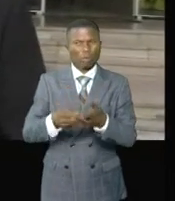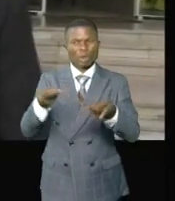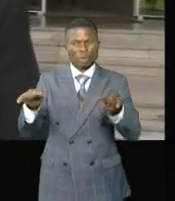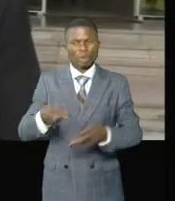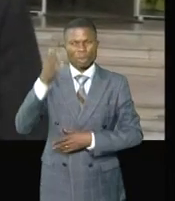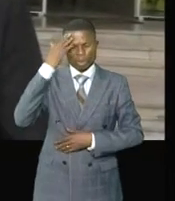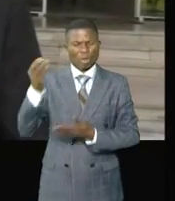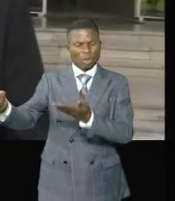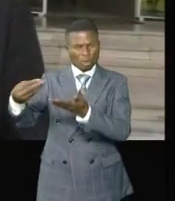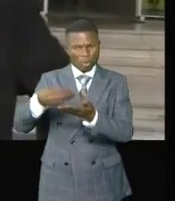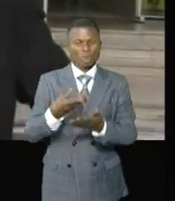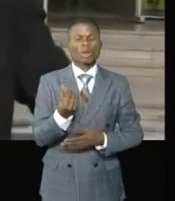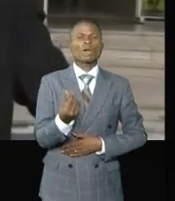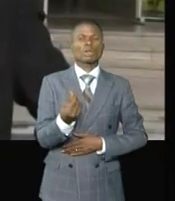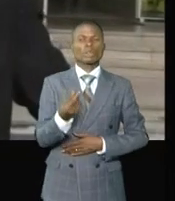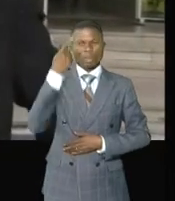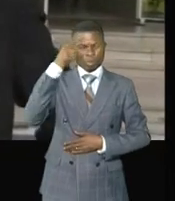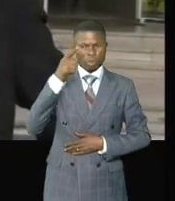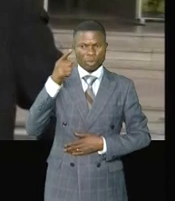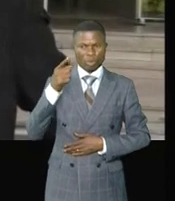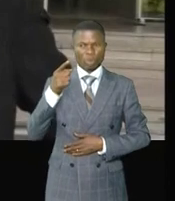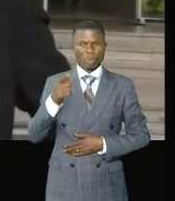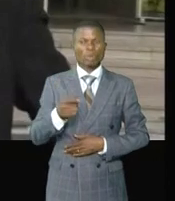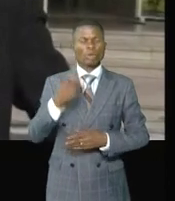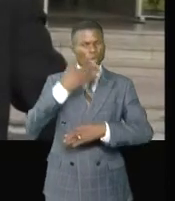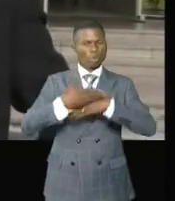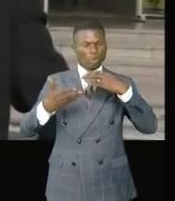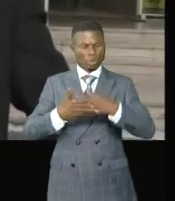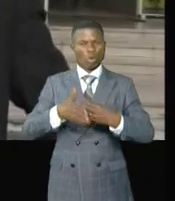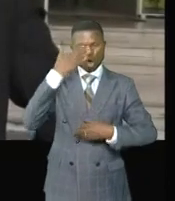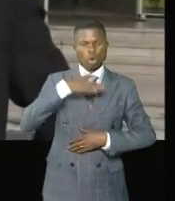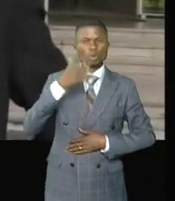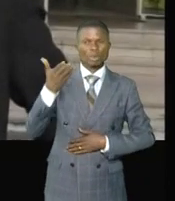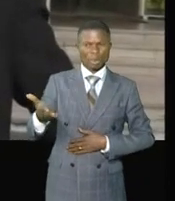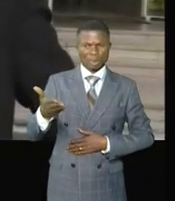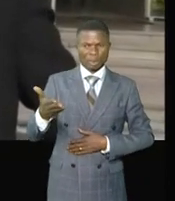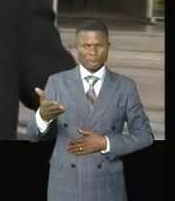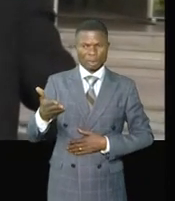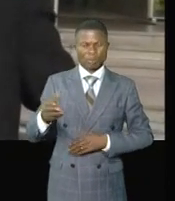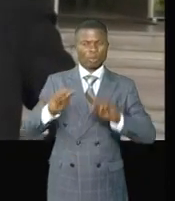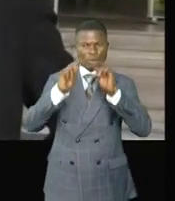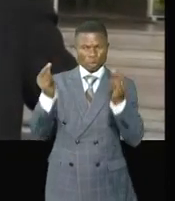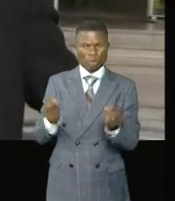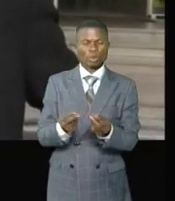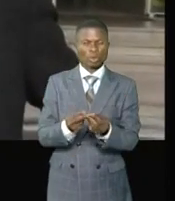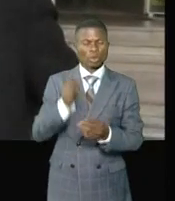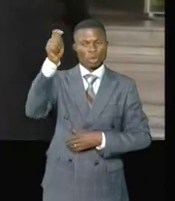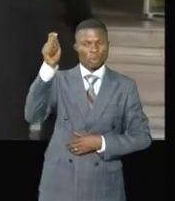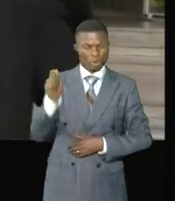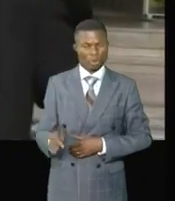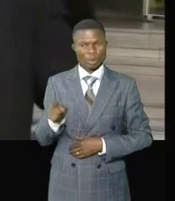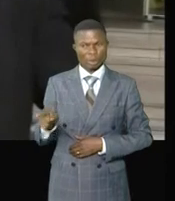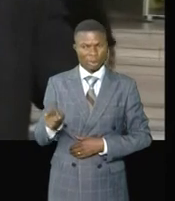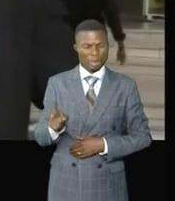le financement aux besoins et à la construction du centre. Le but, c'est naturellement, on est militaire, on veut